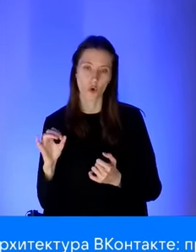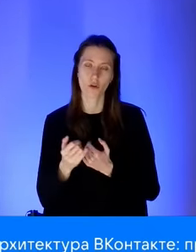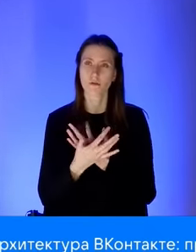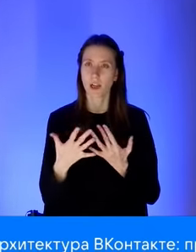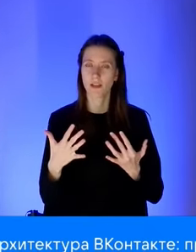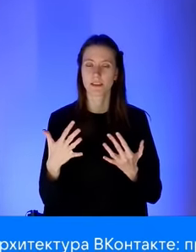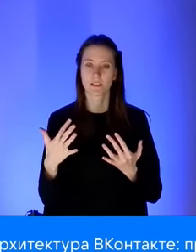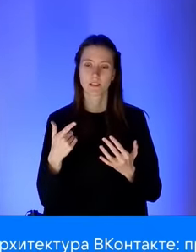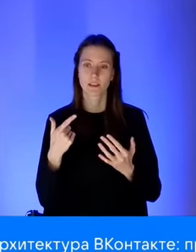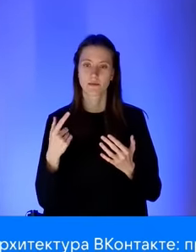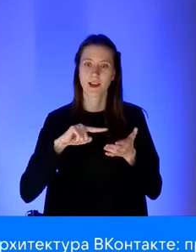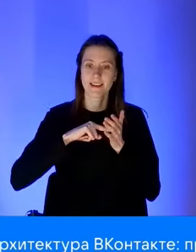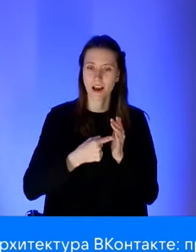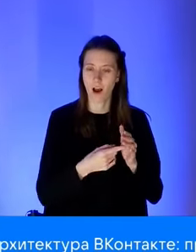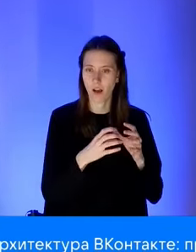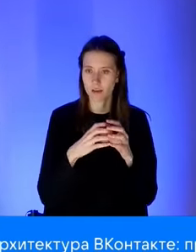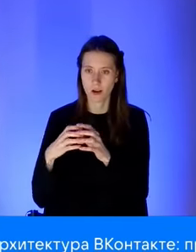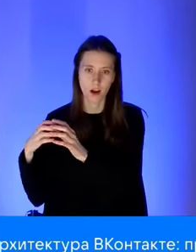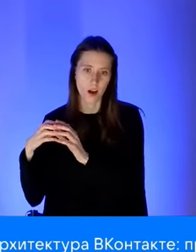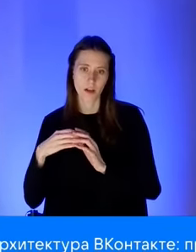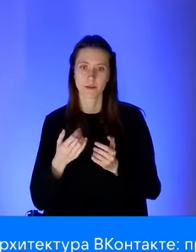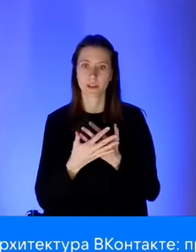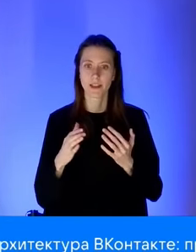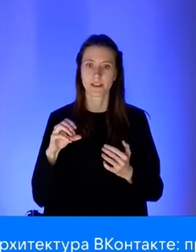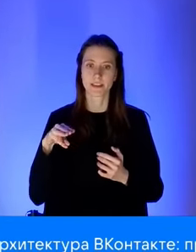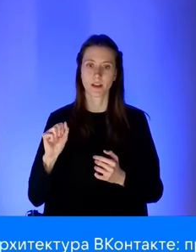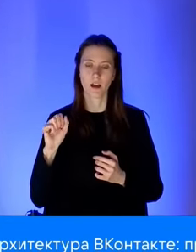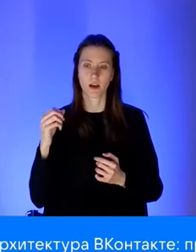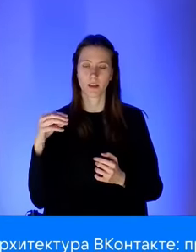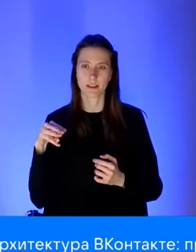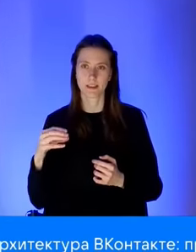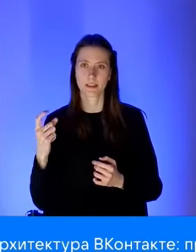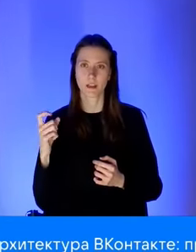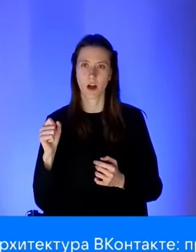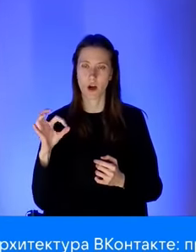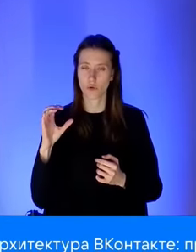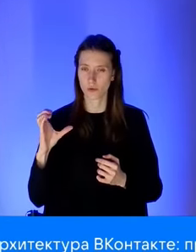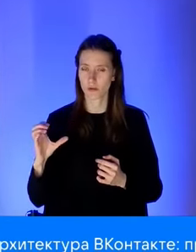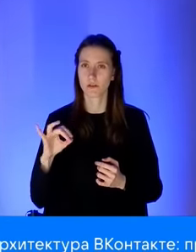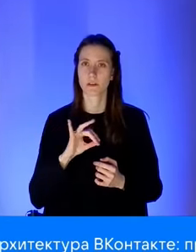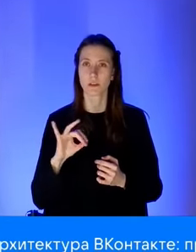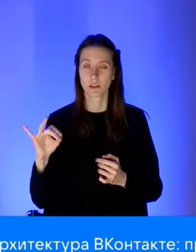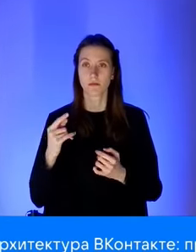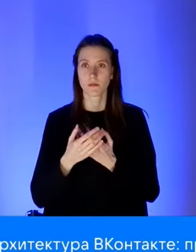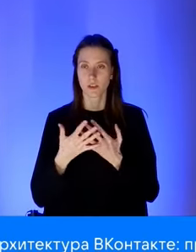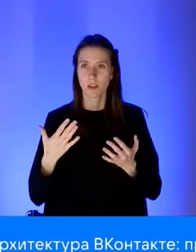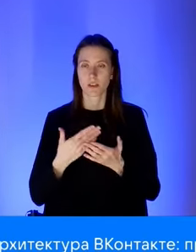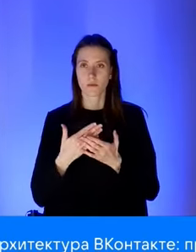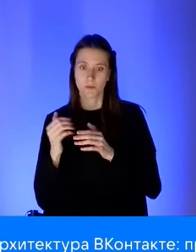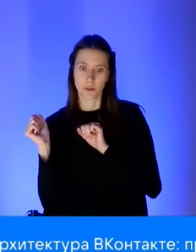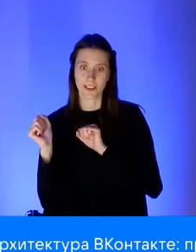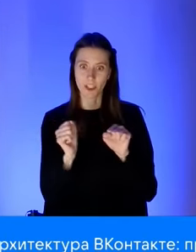различные кодоева появляются Stat House про который мы неоднократно рассказывали который является системой сбора и хранения